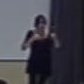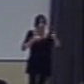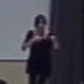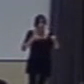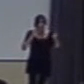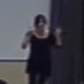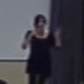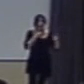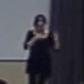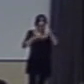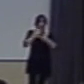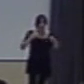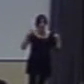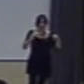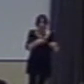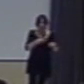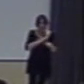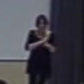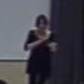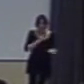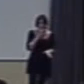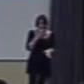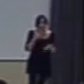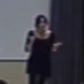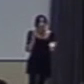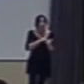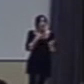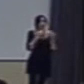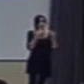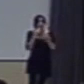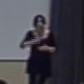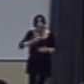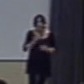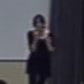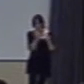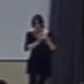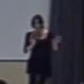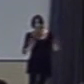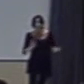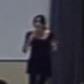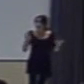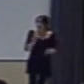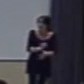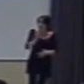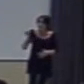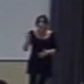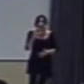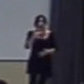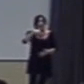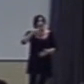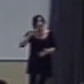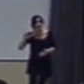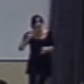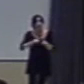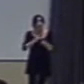retallades. Bé, per tant, escolteu, gràcies, i jo ja no m'enrotllo més. Torno a deixar la paraula a l'Agnès ja com a conductora del debat,